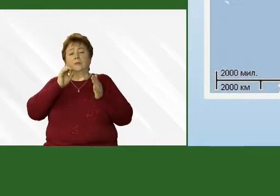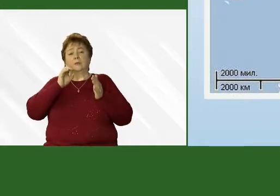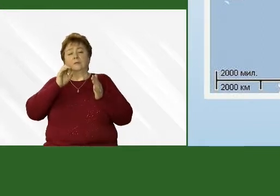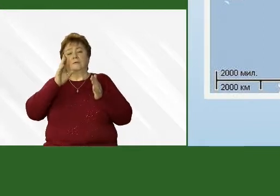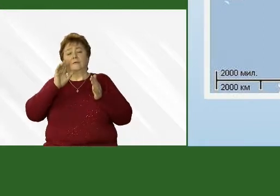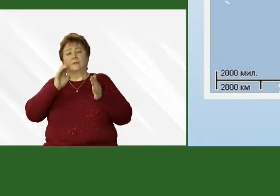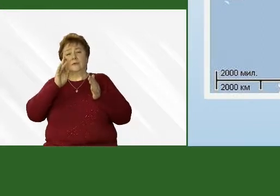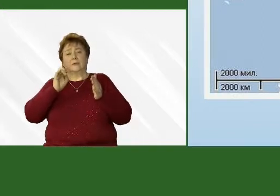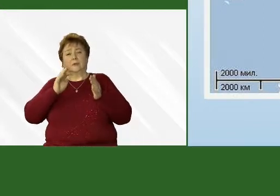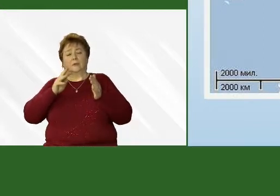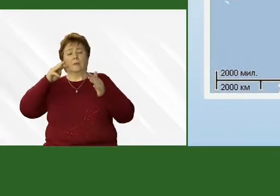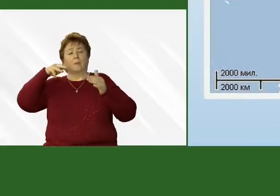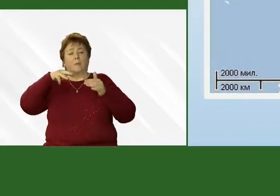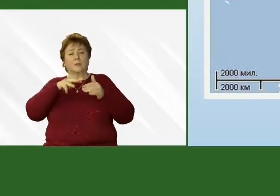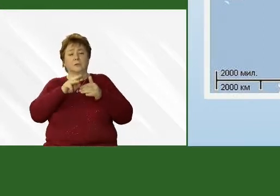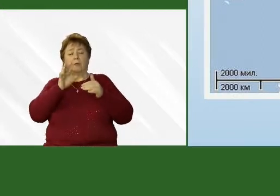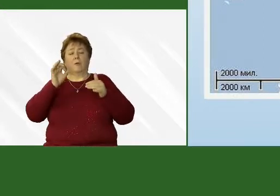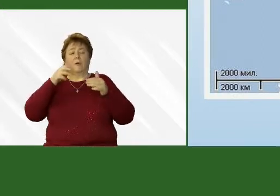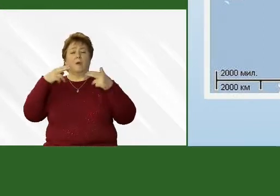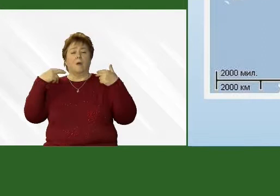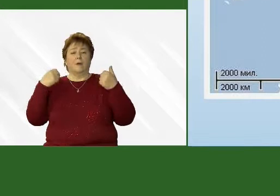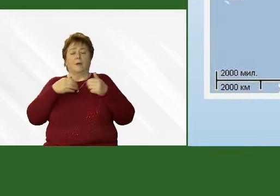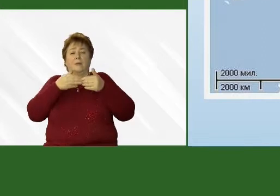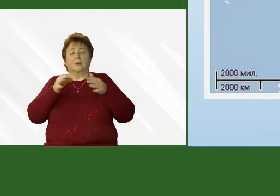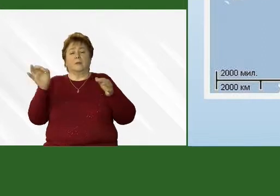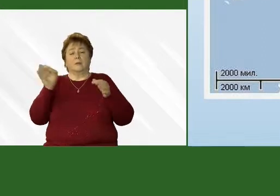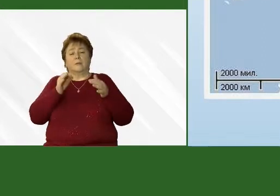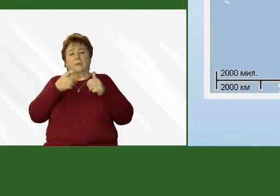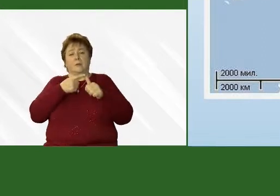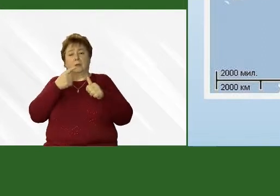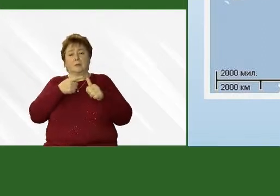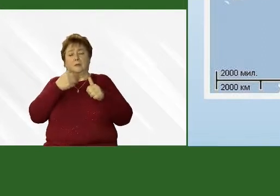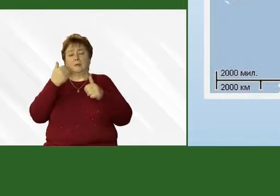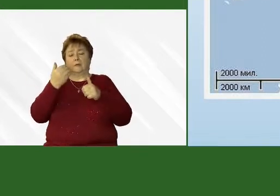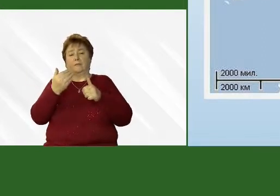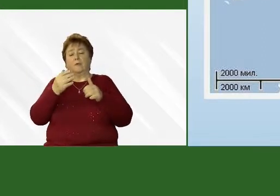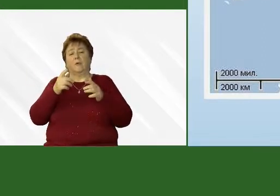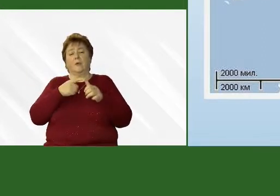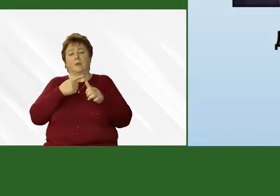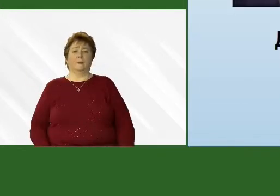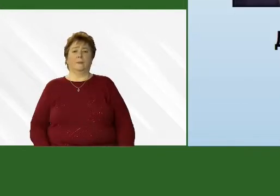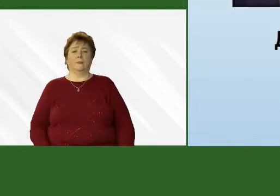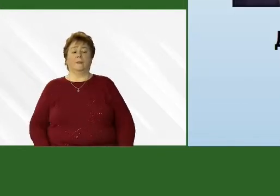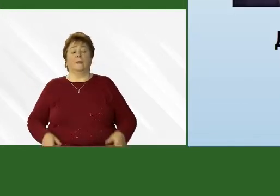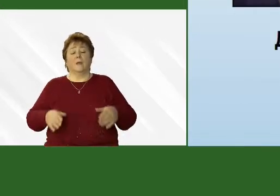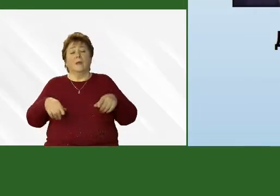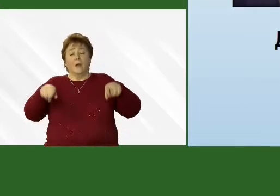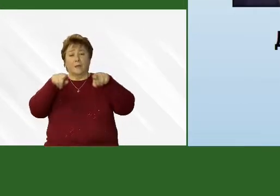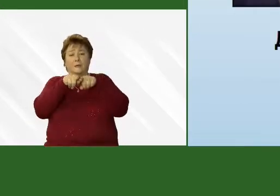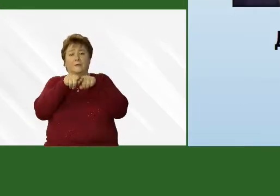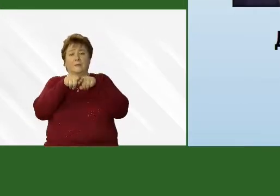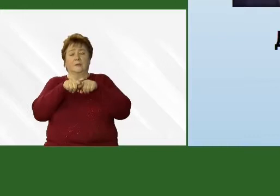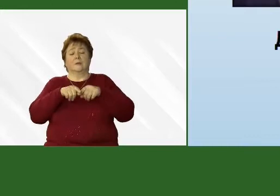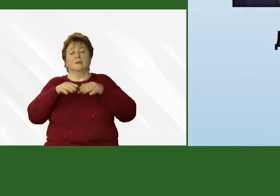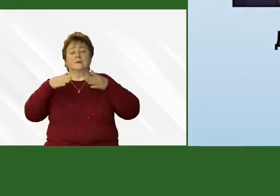Кергилен, французский морской офицер, открыл остров, названный его именем. Почти